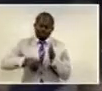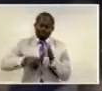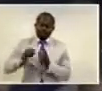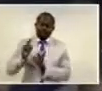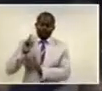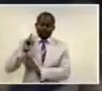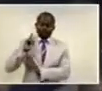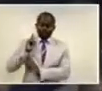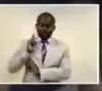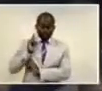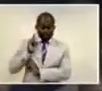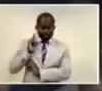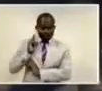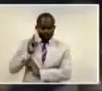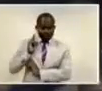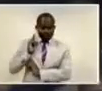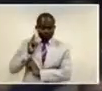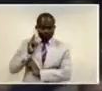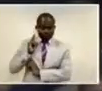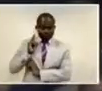umutekano